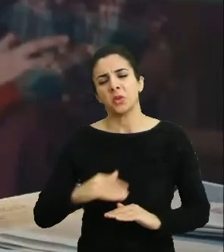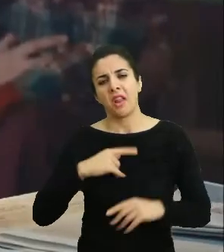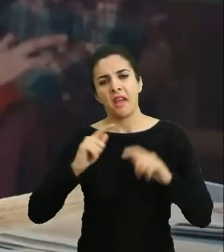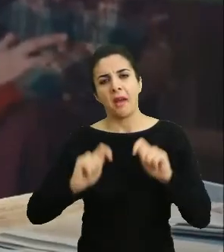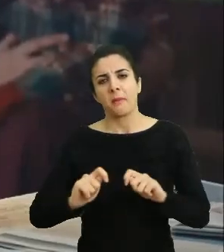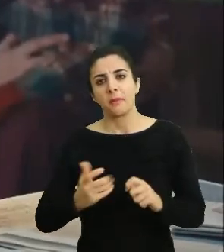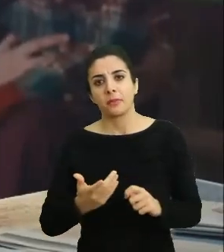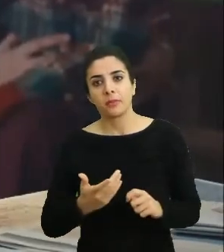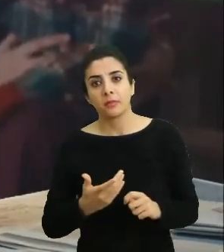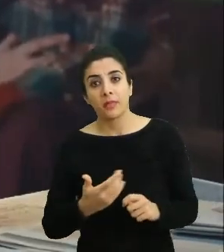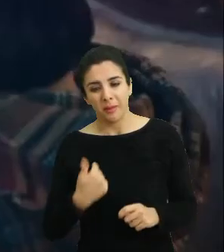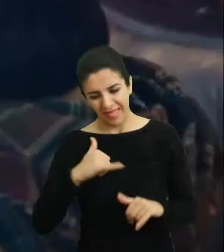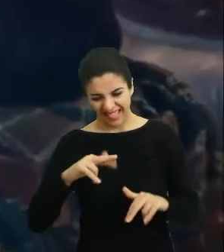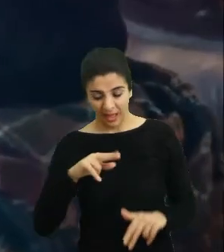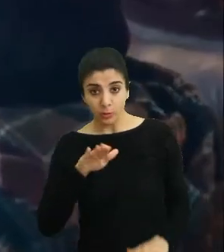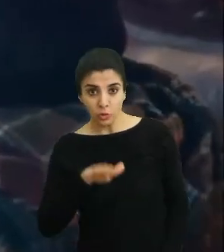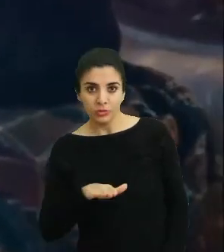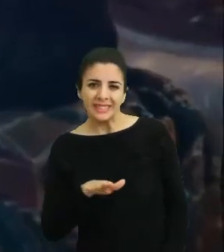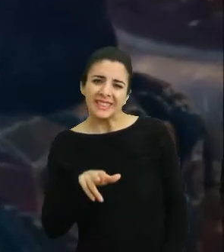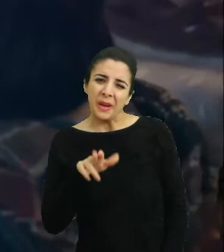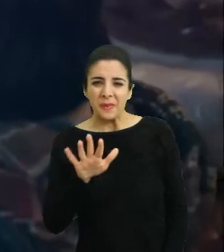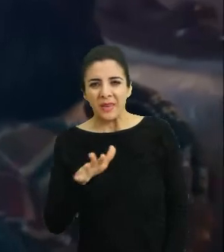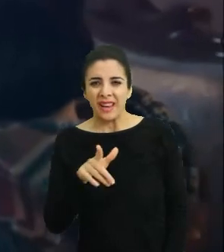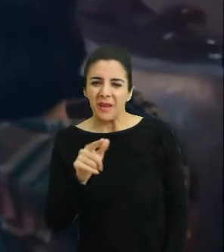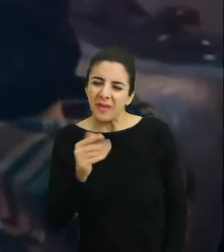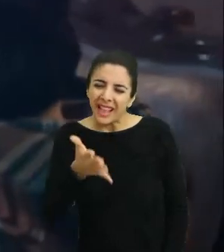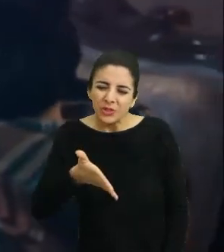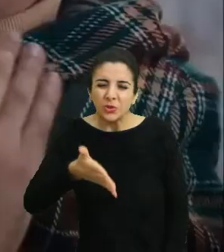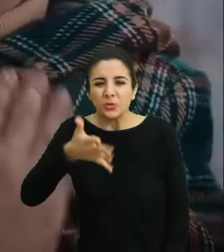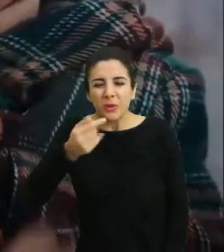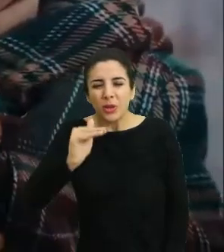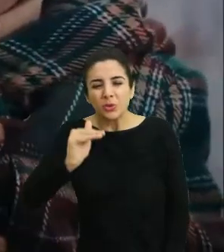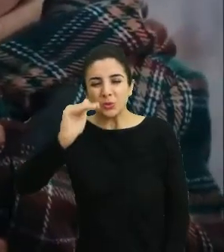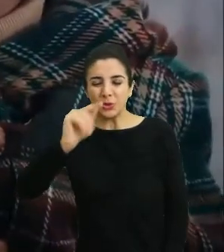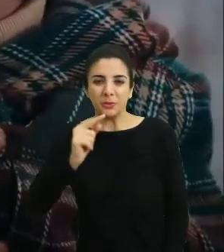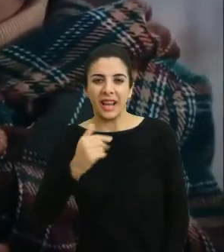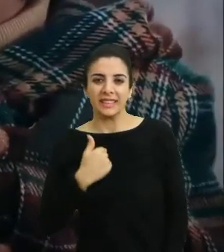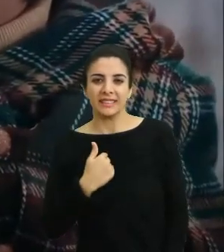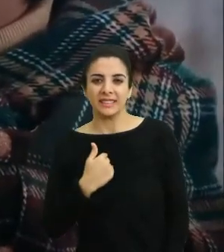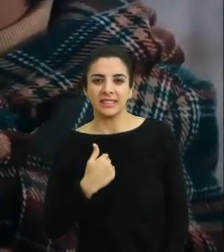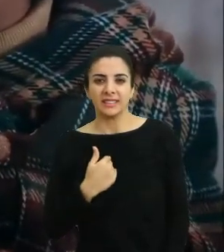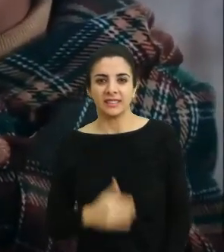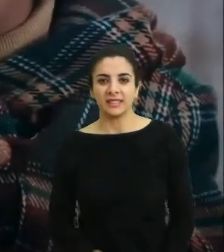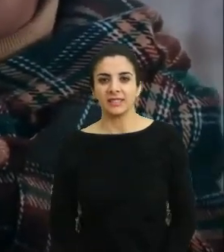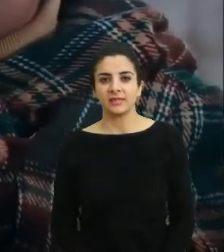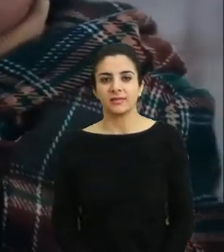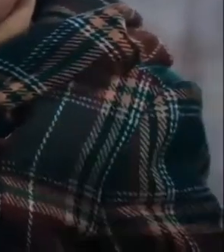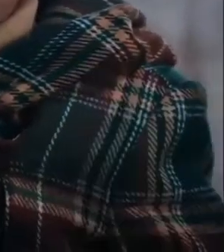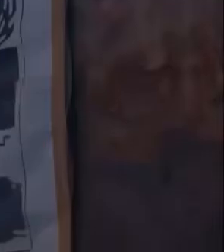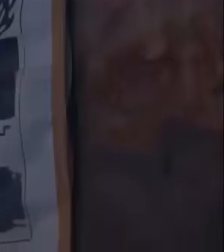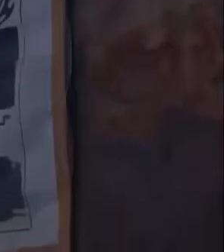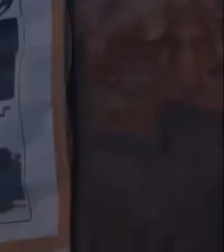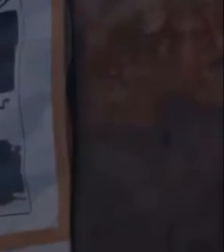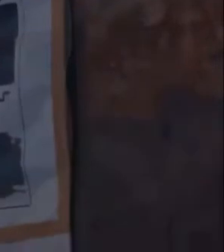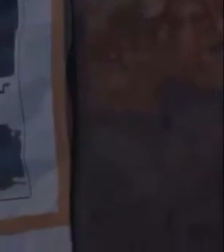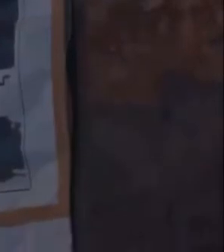sayılırdık. Benim kadar mı? Yani senin kadar olmasa da biraz daha büyüktük. Sait kucağında kerip duvara dönüp